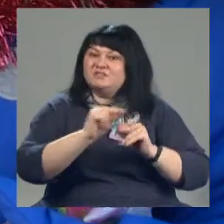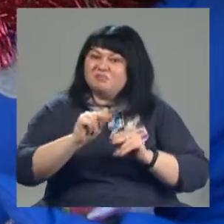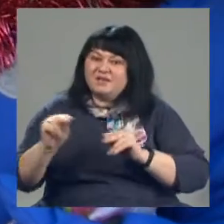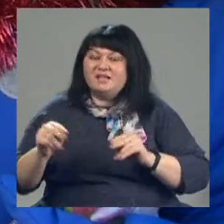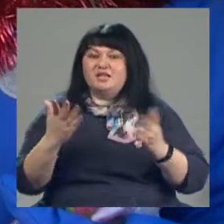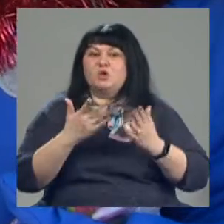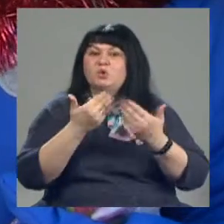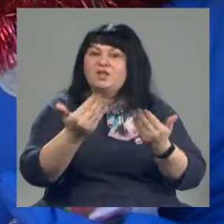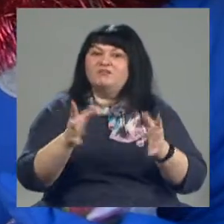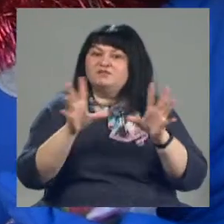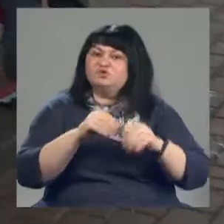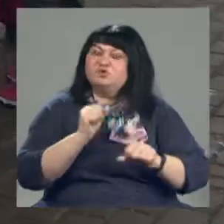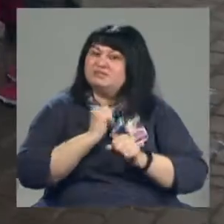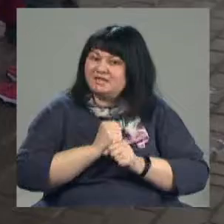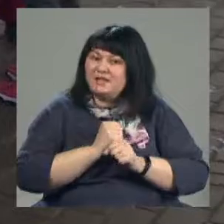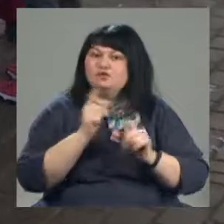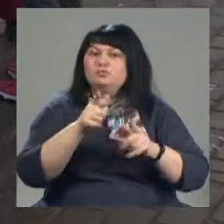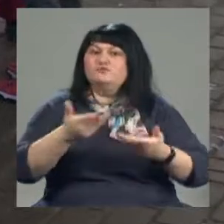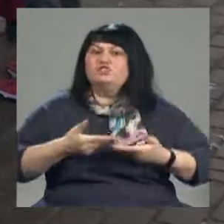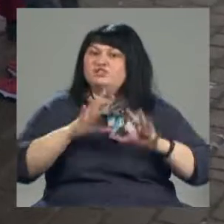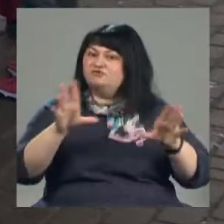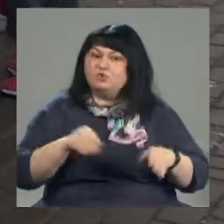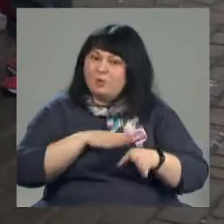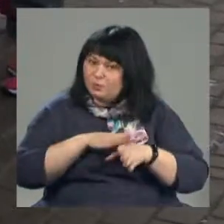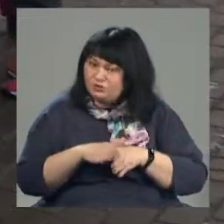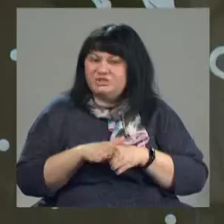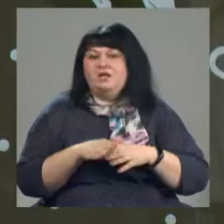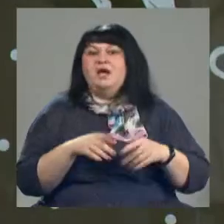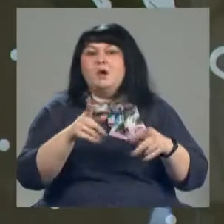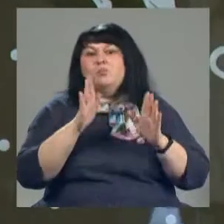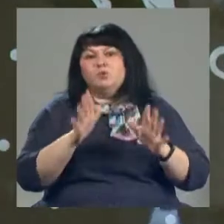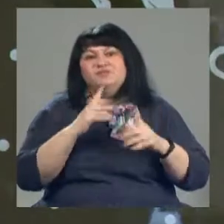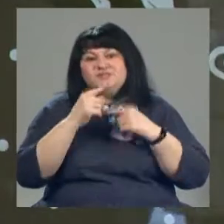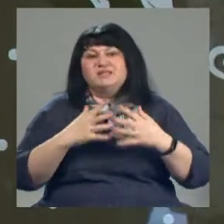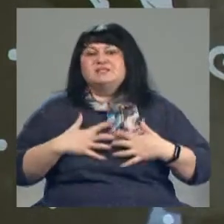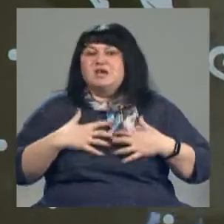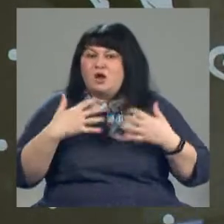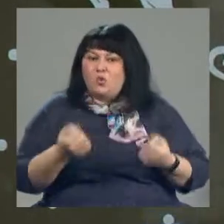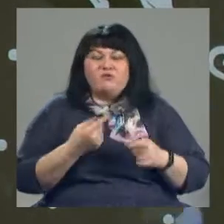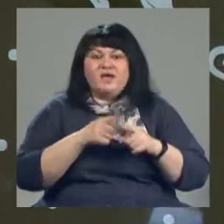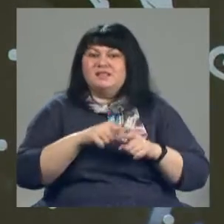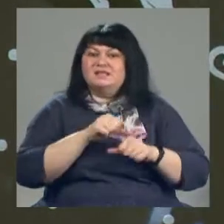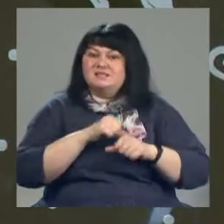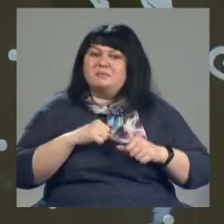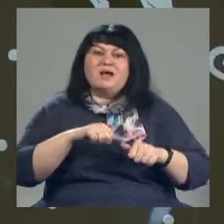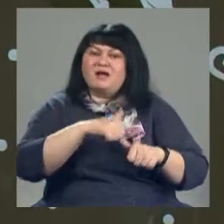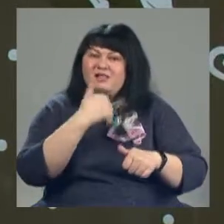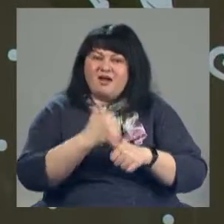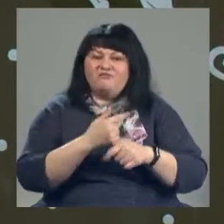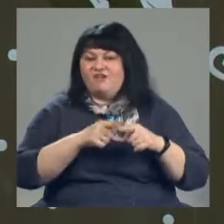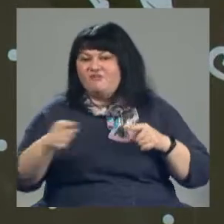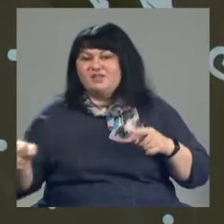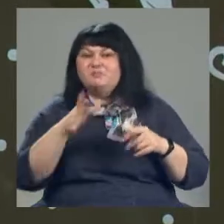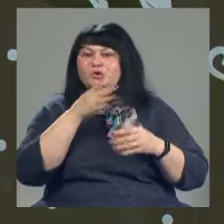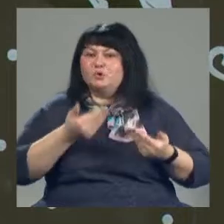для вас делают, чтобы в жизни у вас все получилось. И будьте всегда здоровы. Это главное, наверное, в этот период жизни. С наступающим